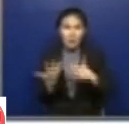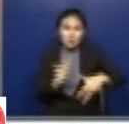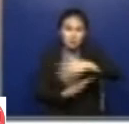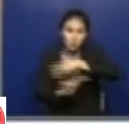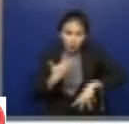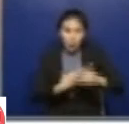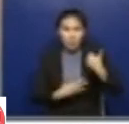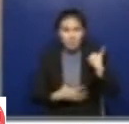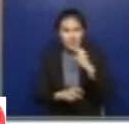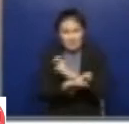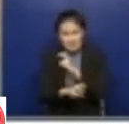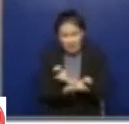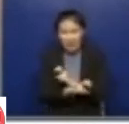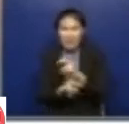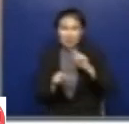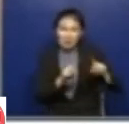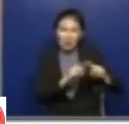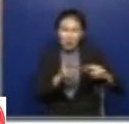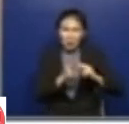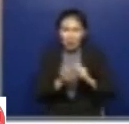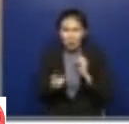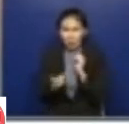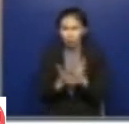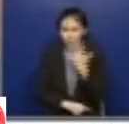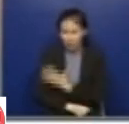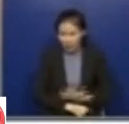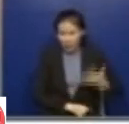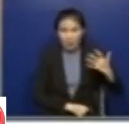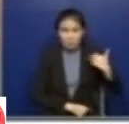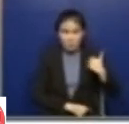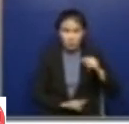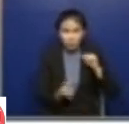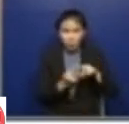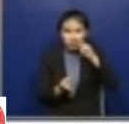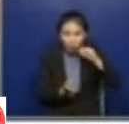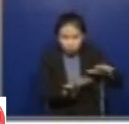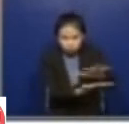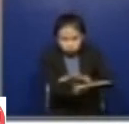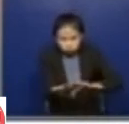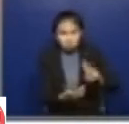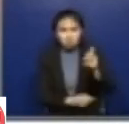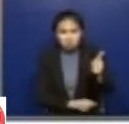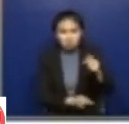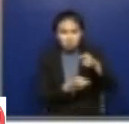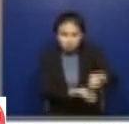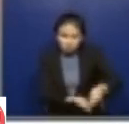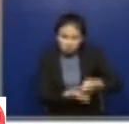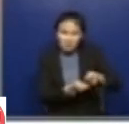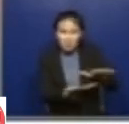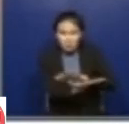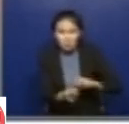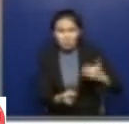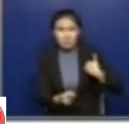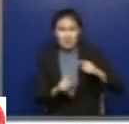จะเป็นสารปลอดตะกั่วแคดเมียมอาจเข้าไปปะปนในแหล่งน้ำและการใช้การเกษตรซึ่งต่างจากตอนที่เหมื